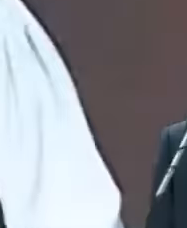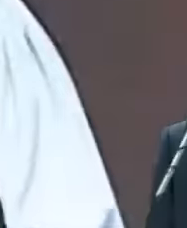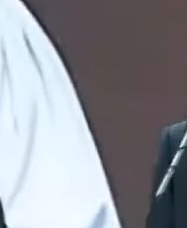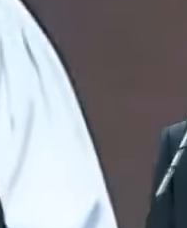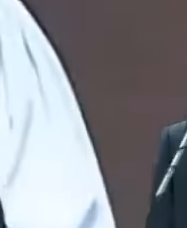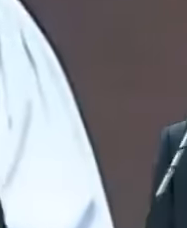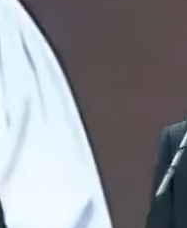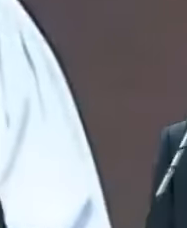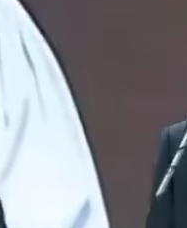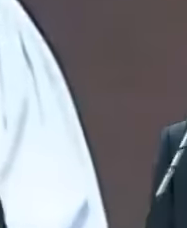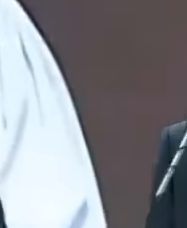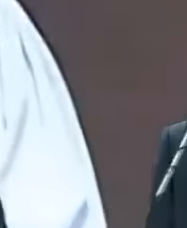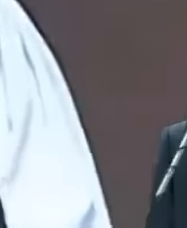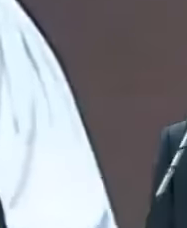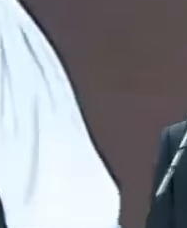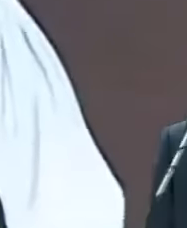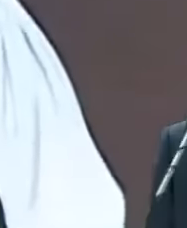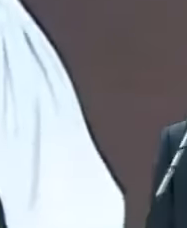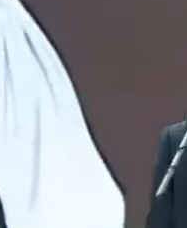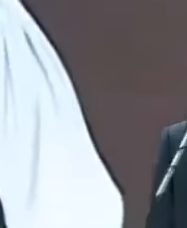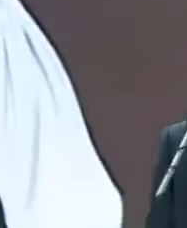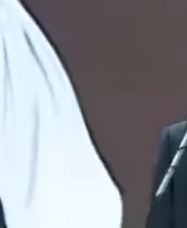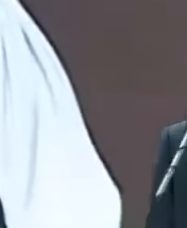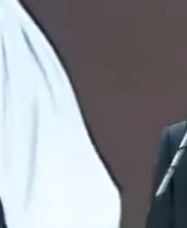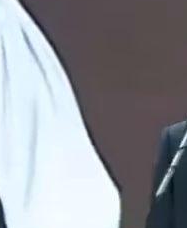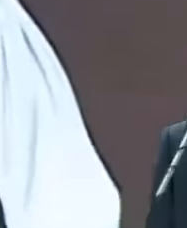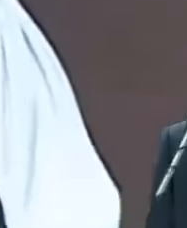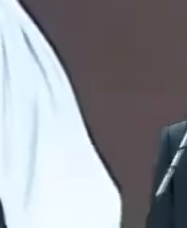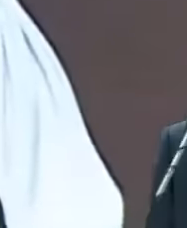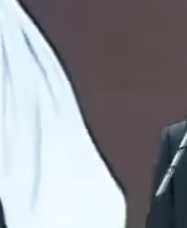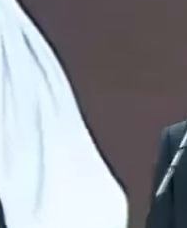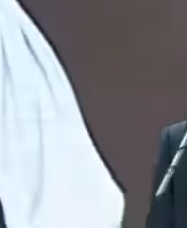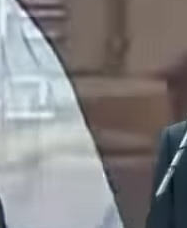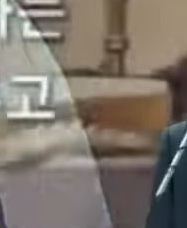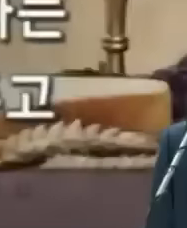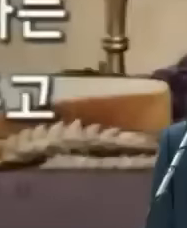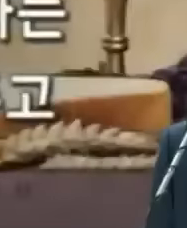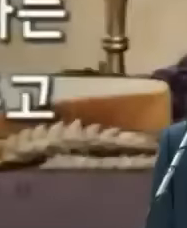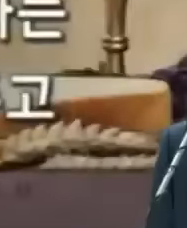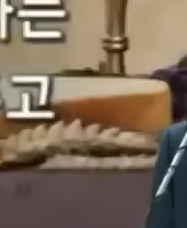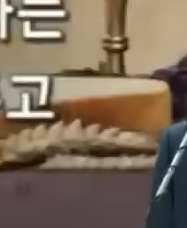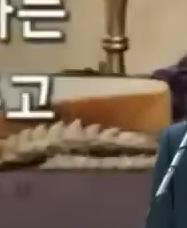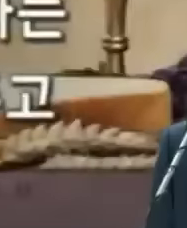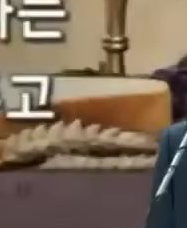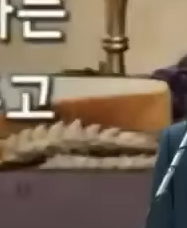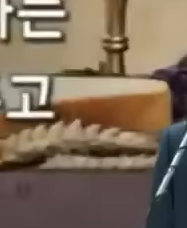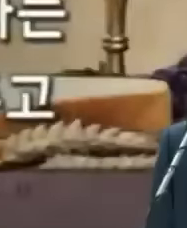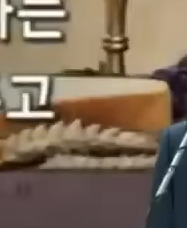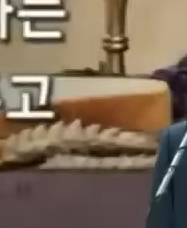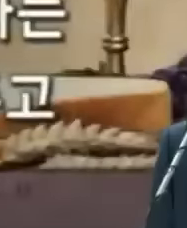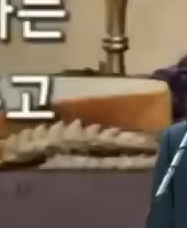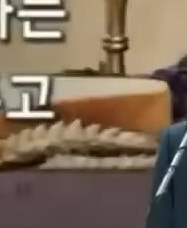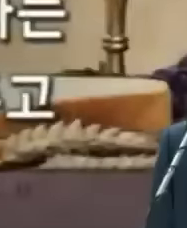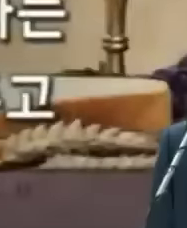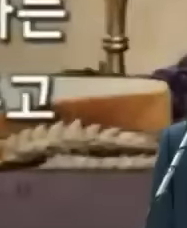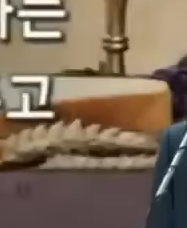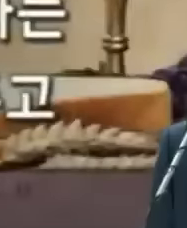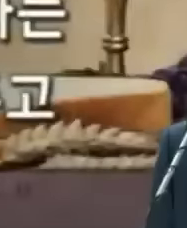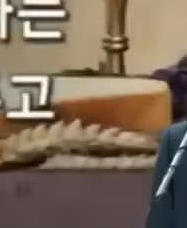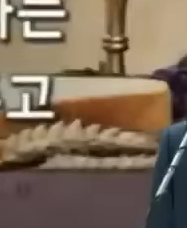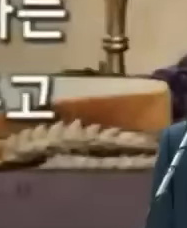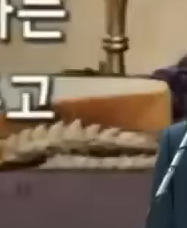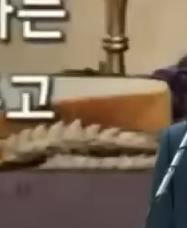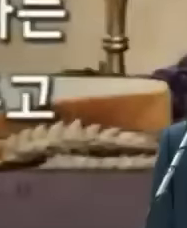오늘 은혜 받으실 하나님의 말씀은 갈라디아서 6장 7절로 9절 말씀입니다. 갈라디아서